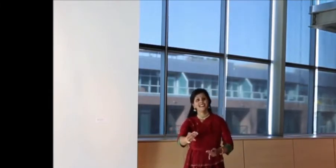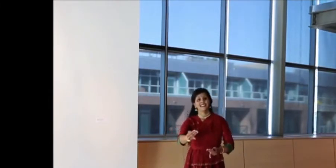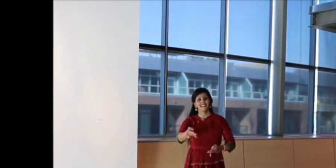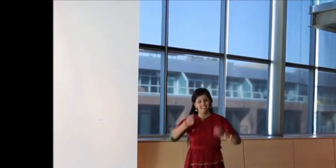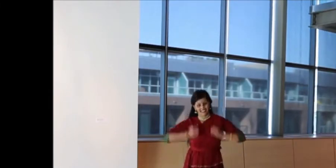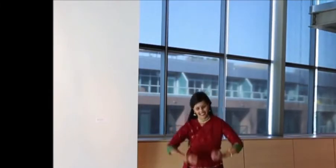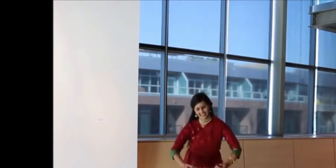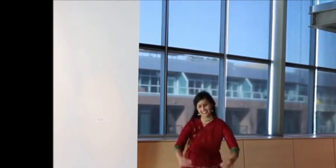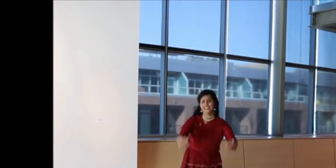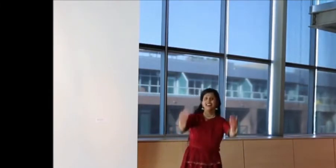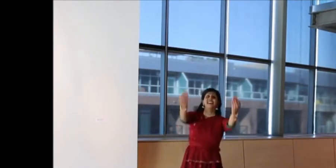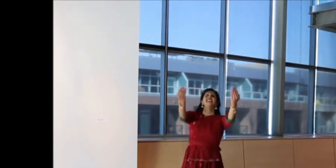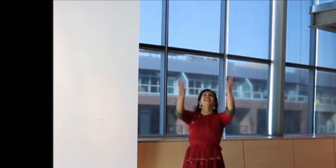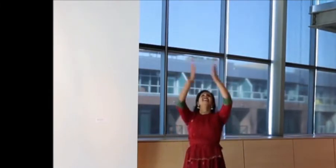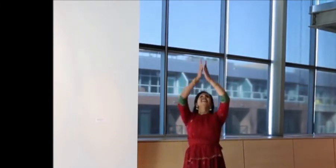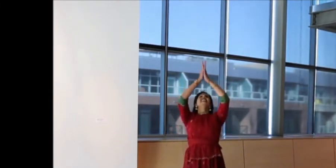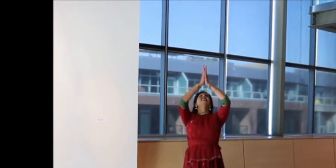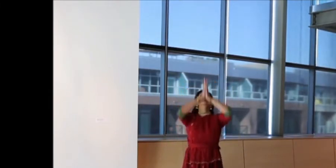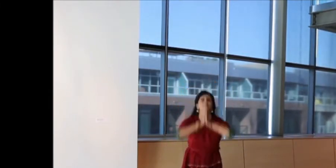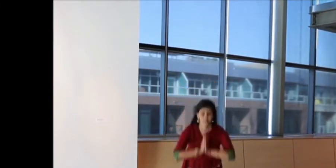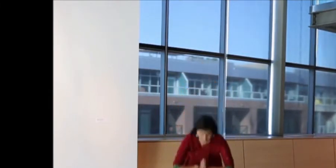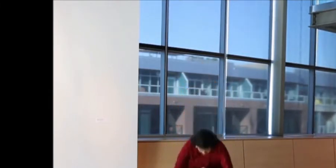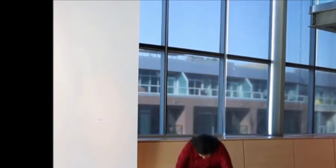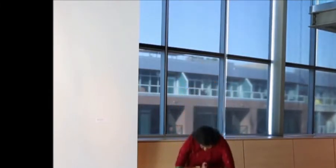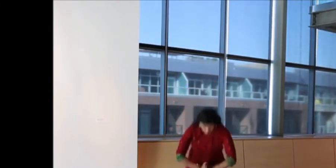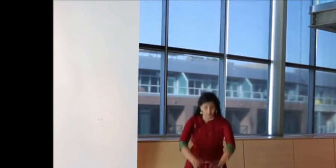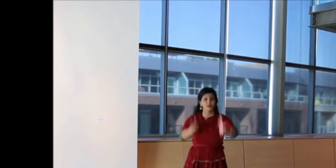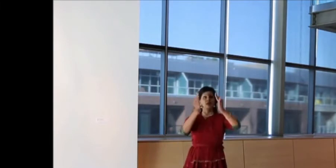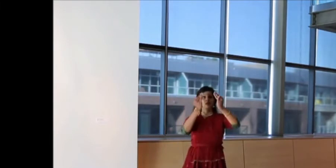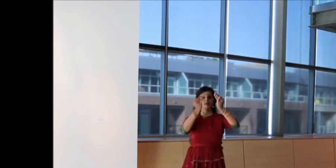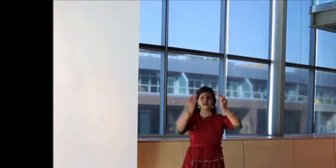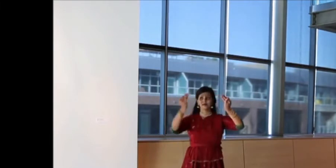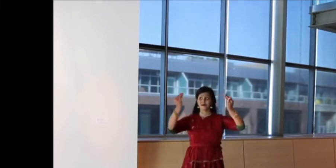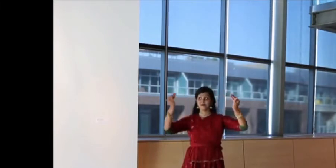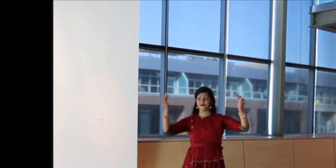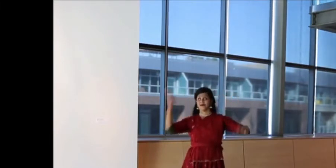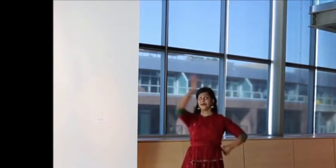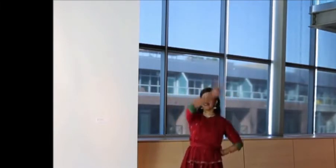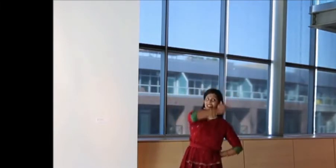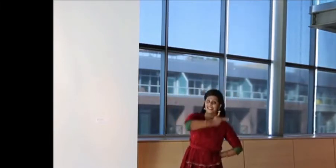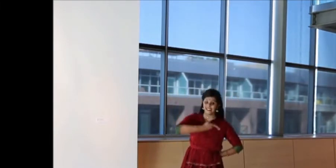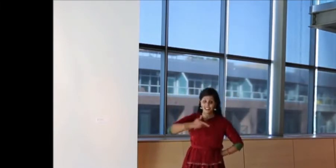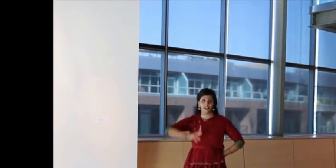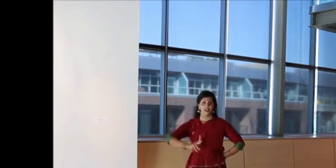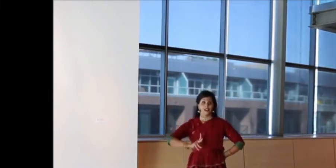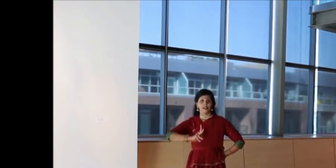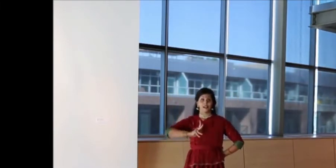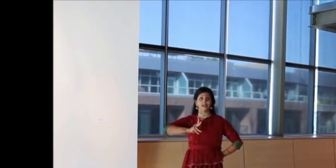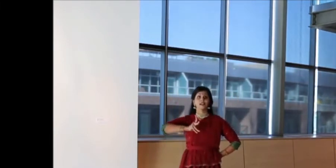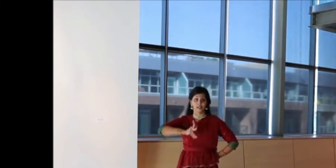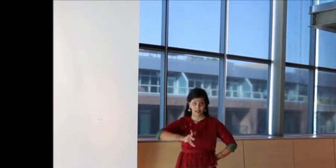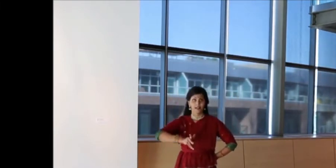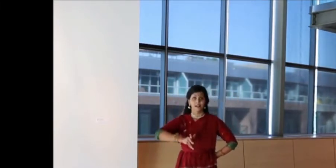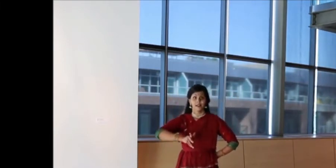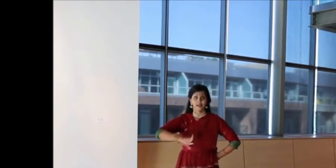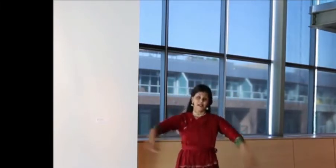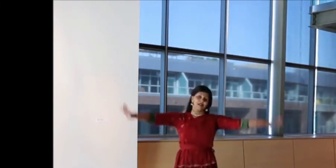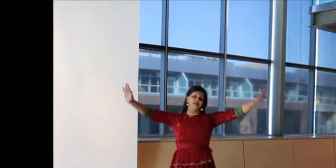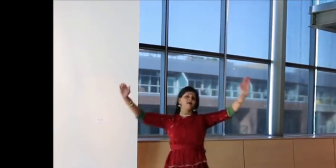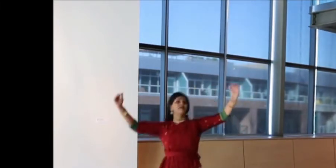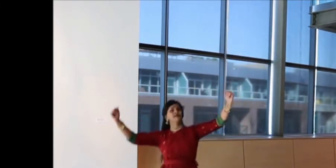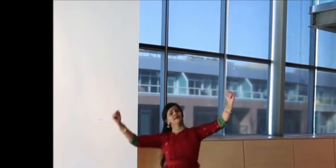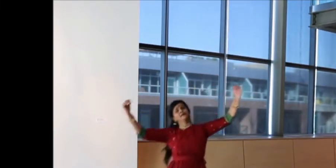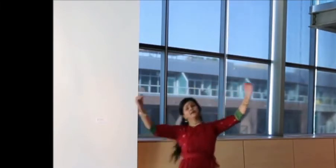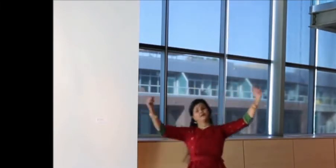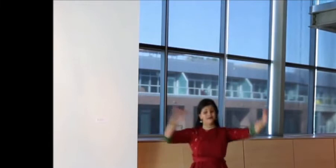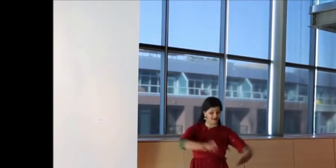அறுபடை அருமுகன் பரதன் பரதன் பரதன் சரவண பவகுகன் அழகன் அழகன் அழகன் ஹர